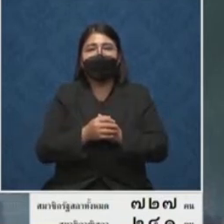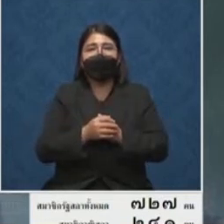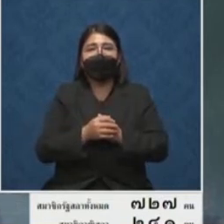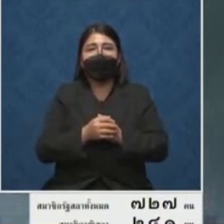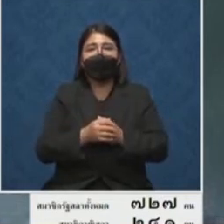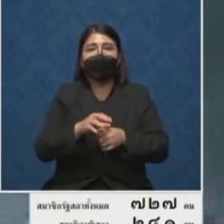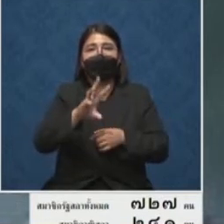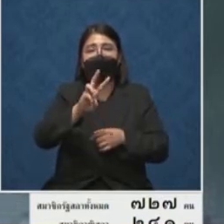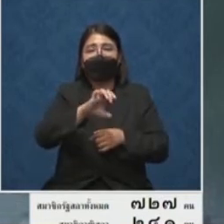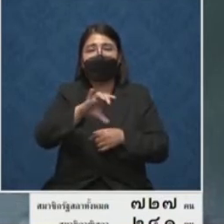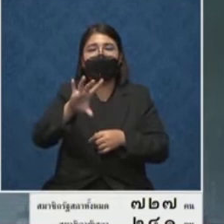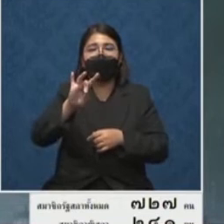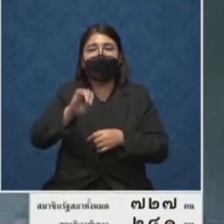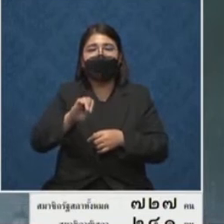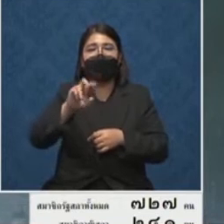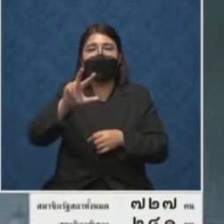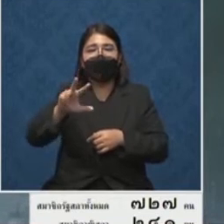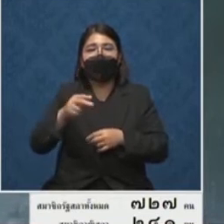4ไม่รับหลักการ